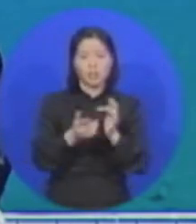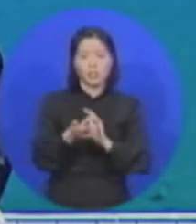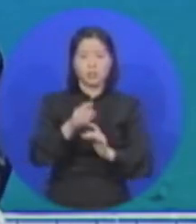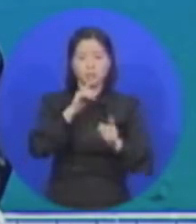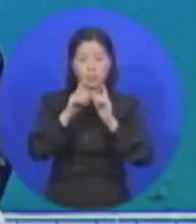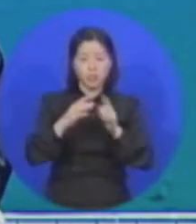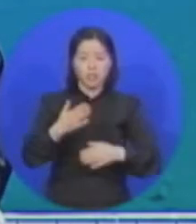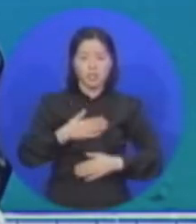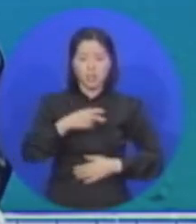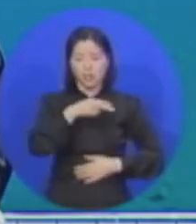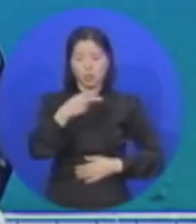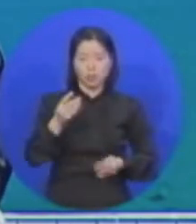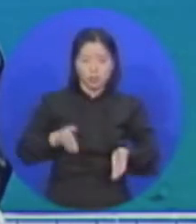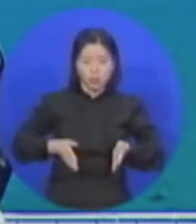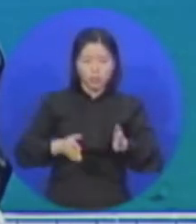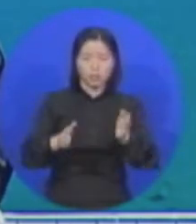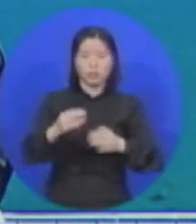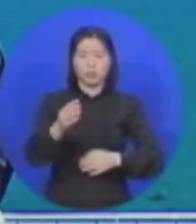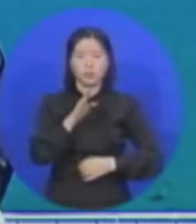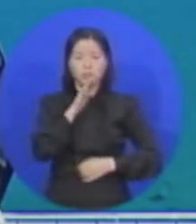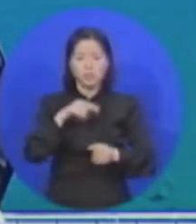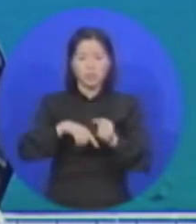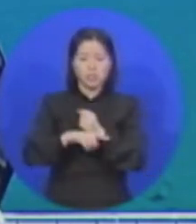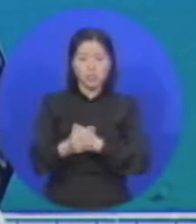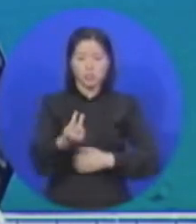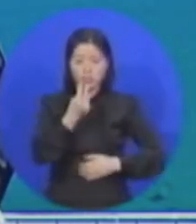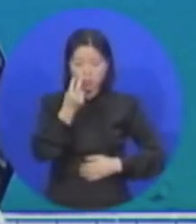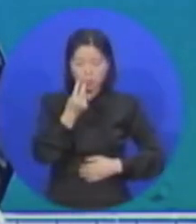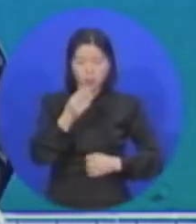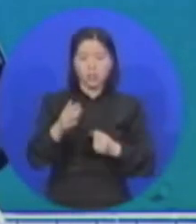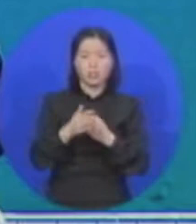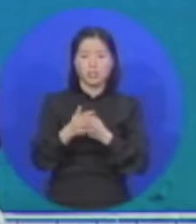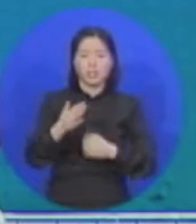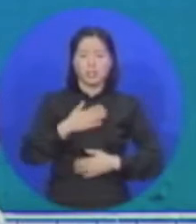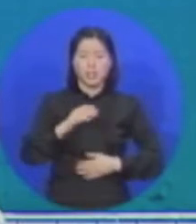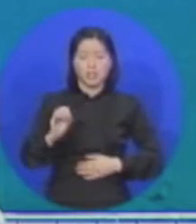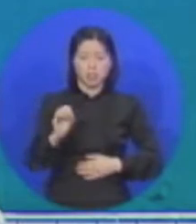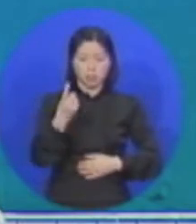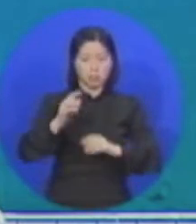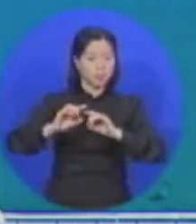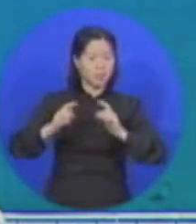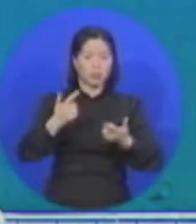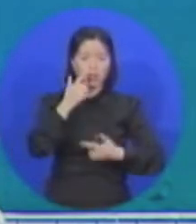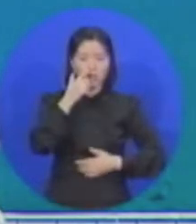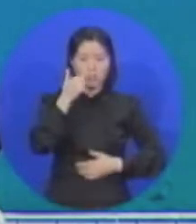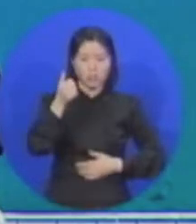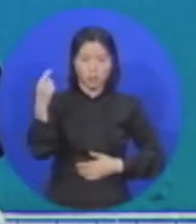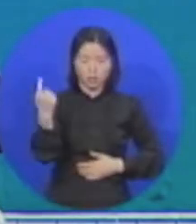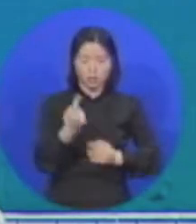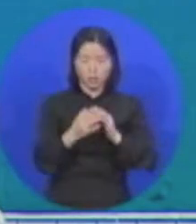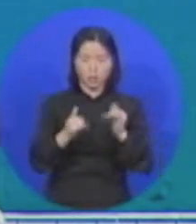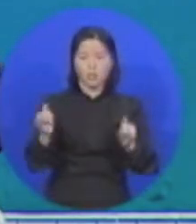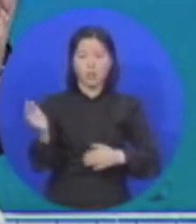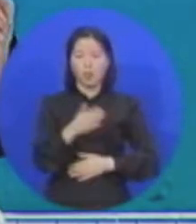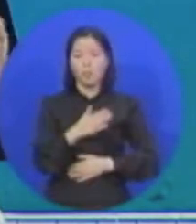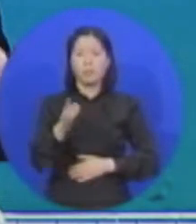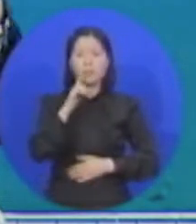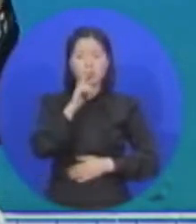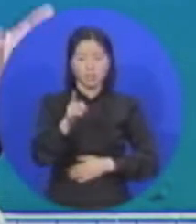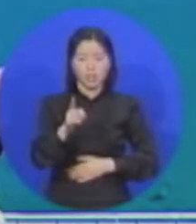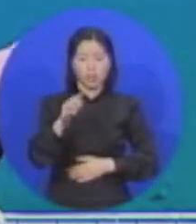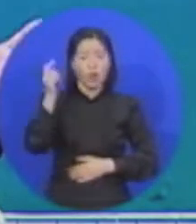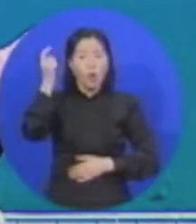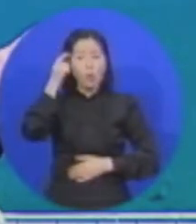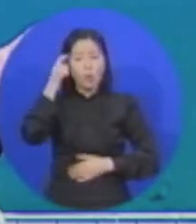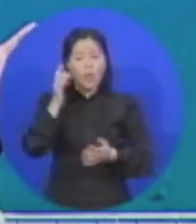곧 길이요 진리요 생명이니 나로 말미암지 않고는 아버지께로 올 자가 없느니라 예수님을 왜